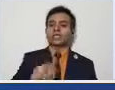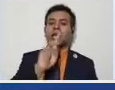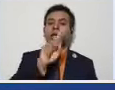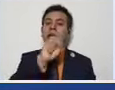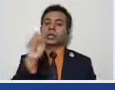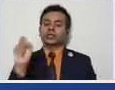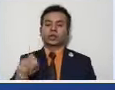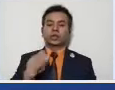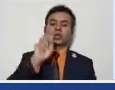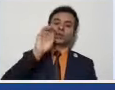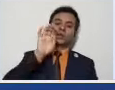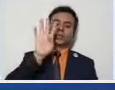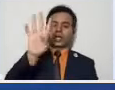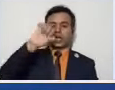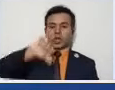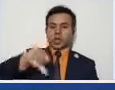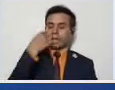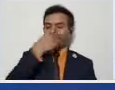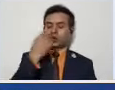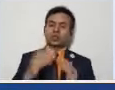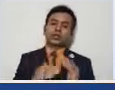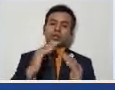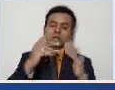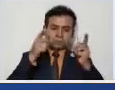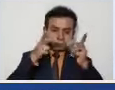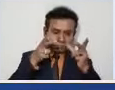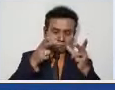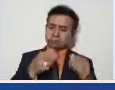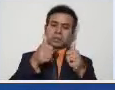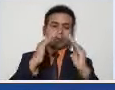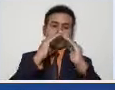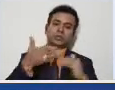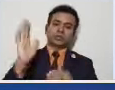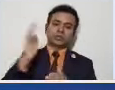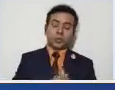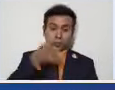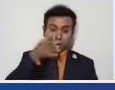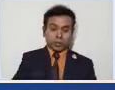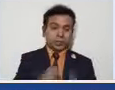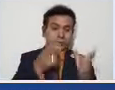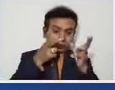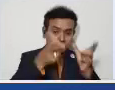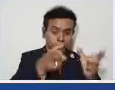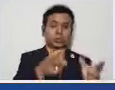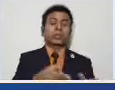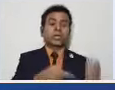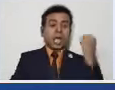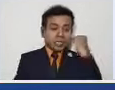1,92,592 জন তবে 24 ঘন্টা ছাড় পেয়েছে এর মধ্যে 2,149 জন